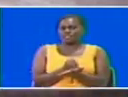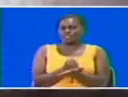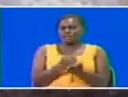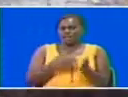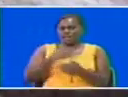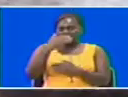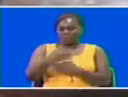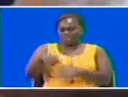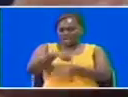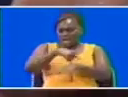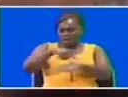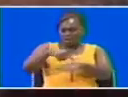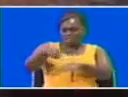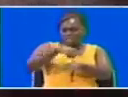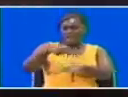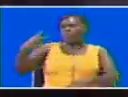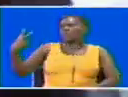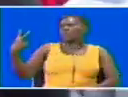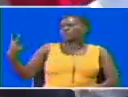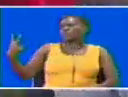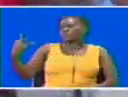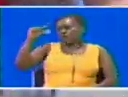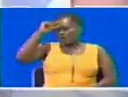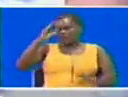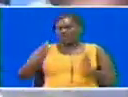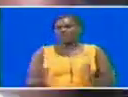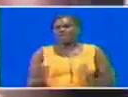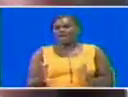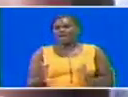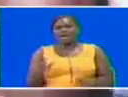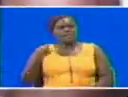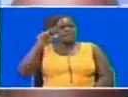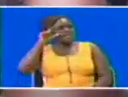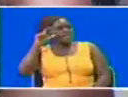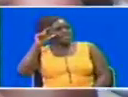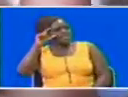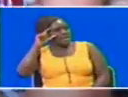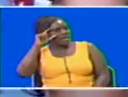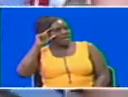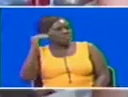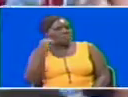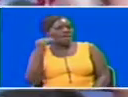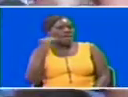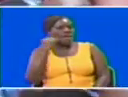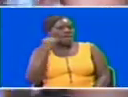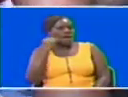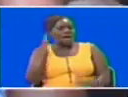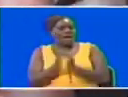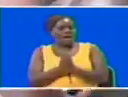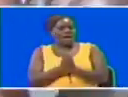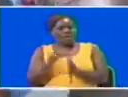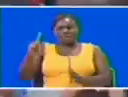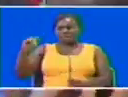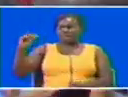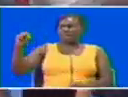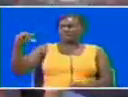Baada ya saa 2 za kuhojiwa gavana Joho, seneta wa Siaya James Orengo pamoja na gavana wa Kilifi Amason Kingi,